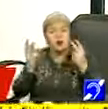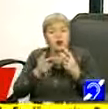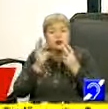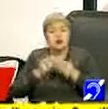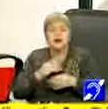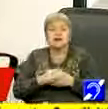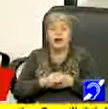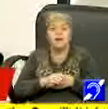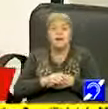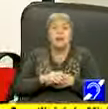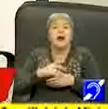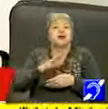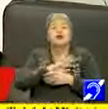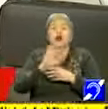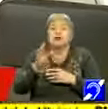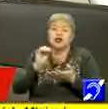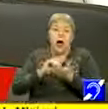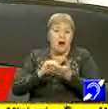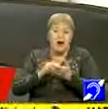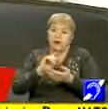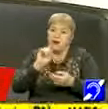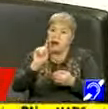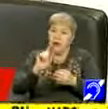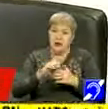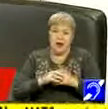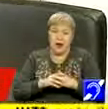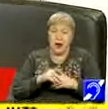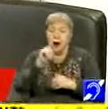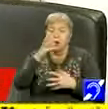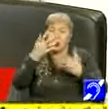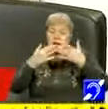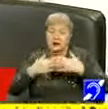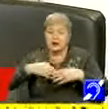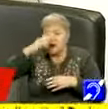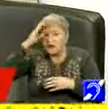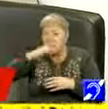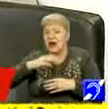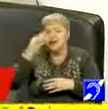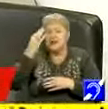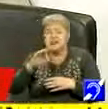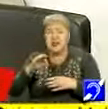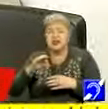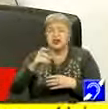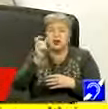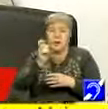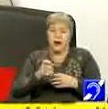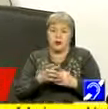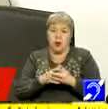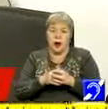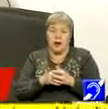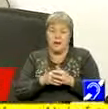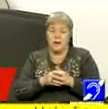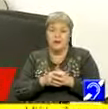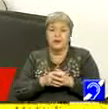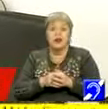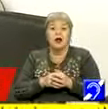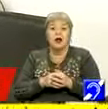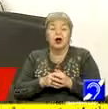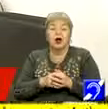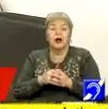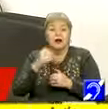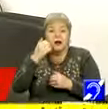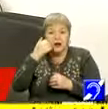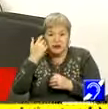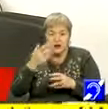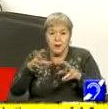grabnic tot ceea ce au nevoie. Trebuie să spunem că aici se registrează zilnic 10 de cazuri. Dar ce înseamnă acest această cifră? Atunci când